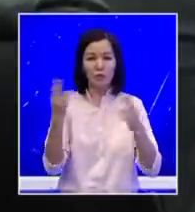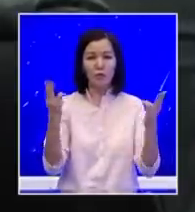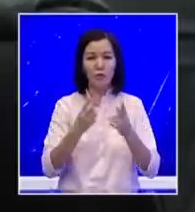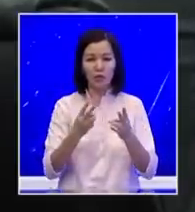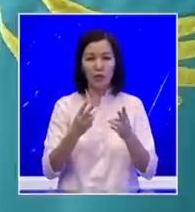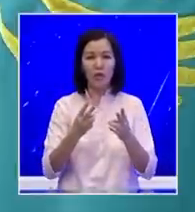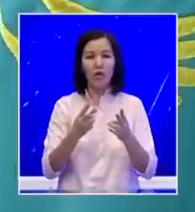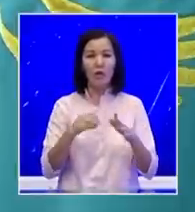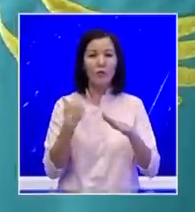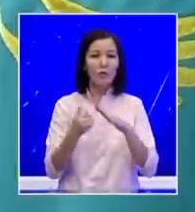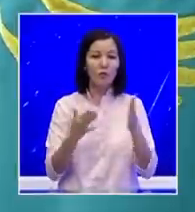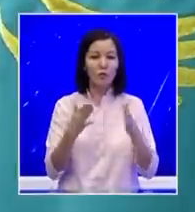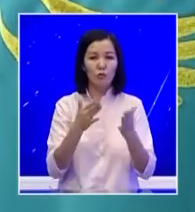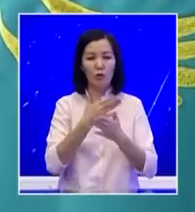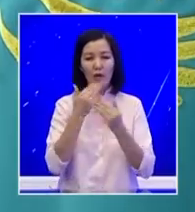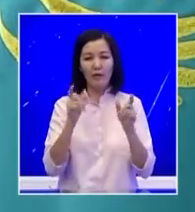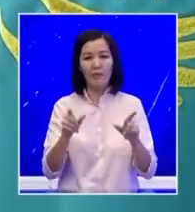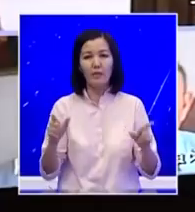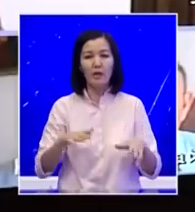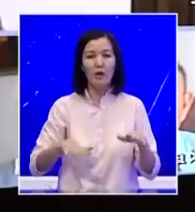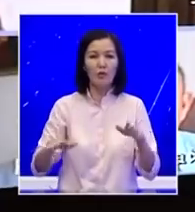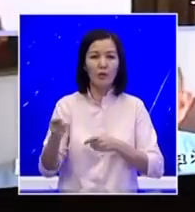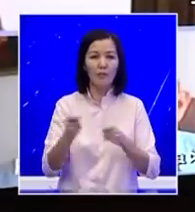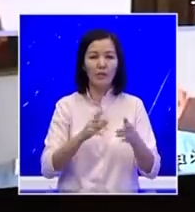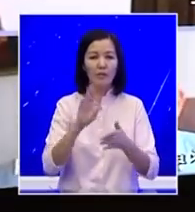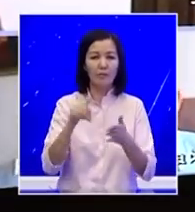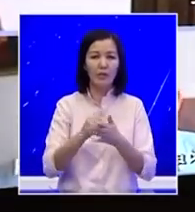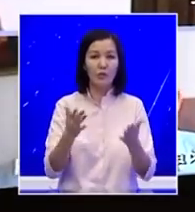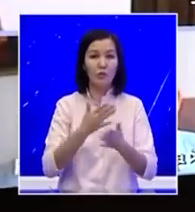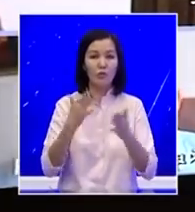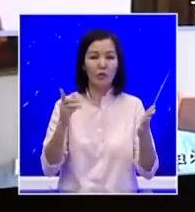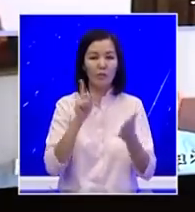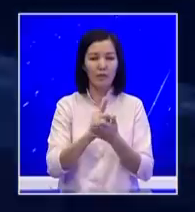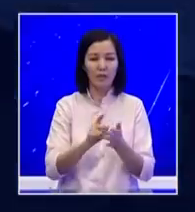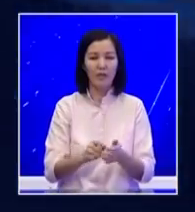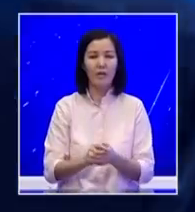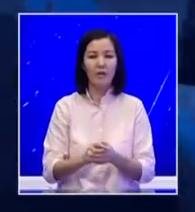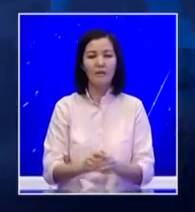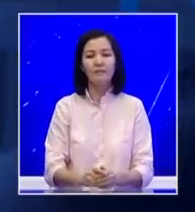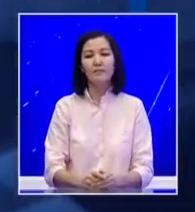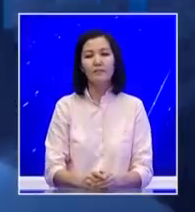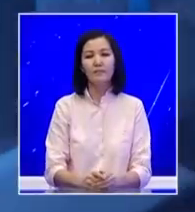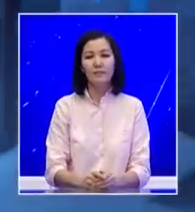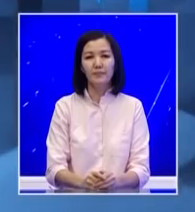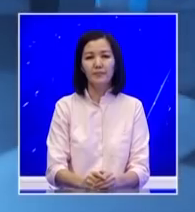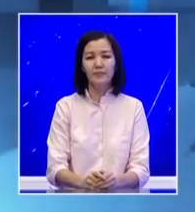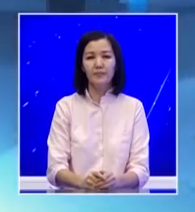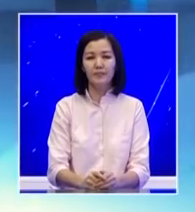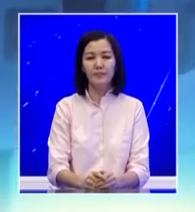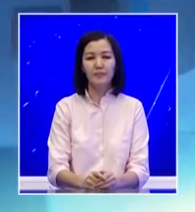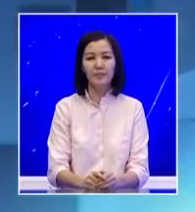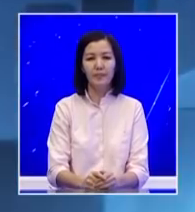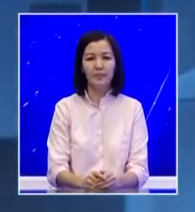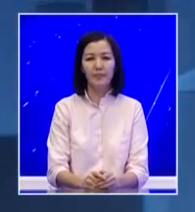қажет. Үйсіздер үмітін ақтау аудан қала басшылар алдындағы үлкен міндеттің бірі. Кәмшат Мұхамеджан, Нұржан Мұқанов, Жетісу